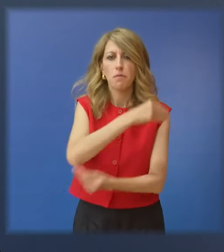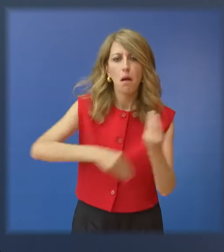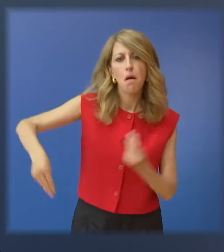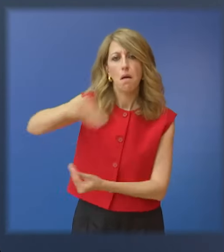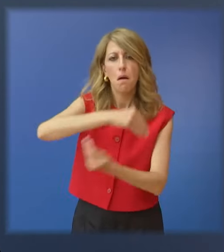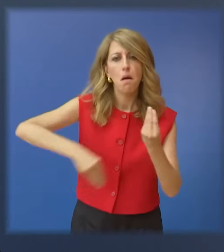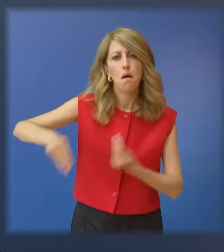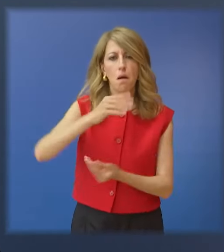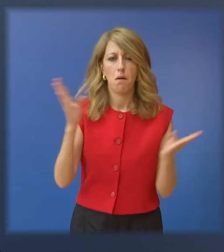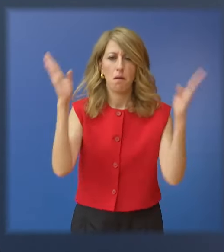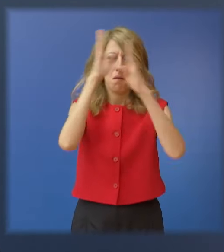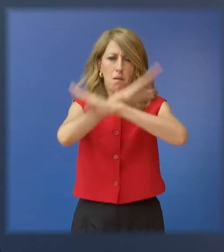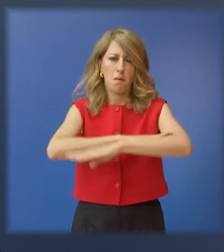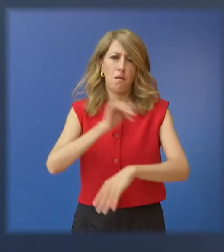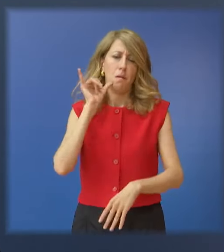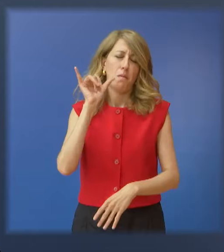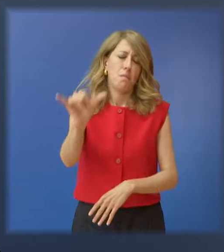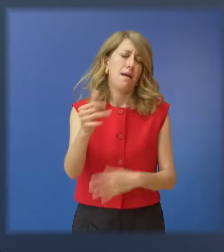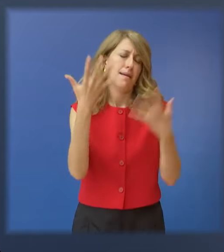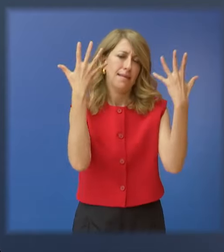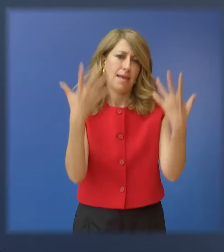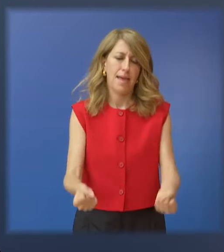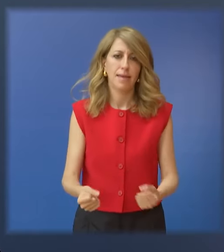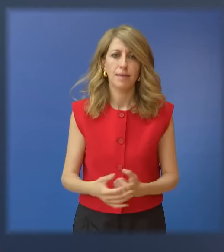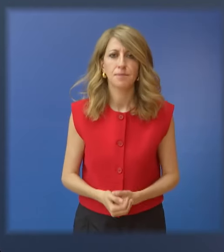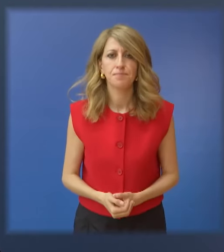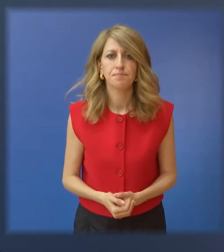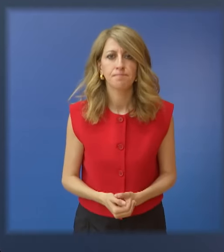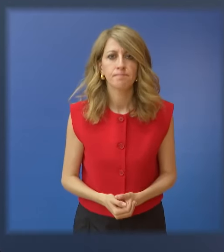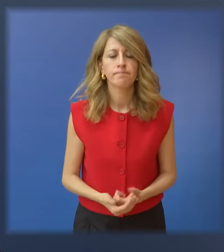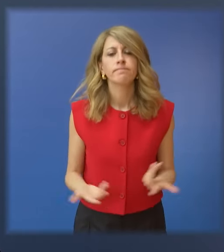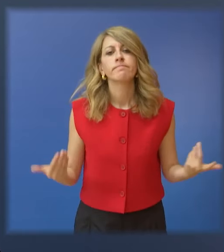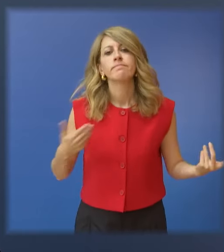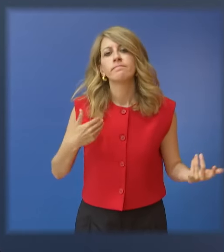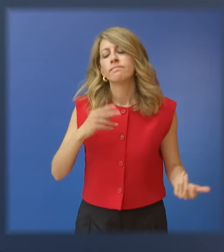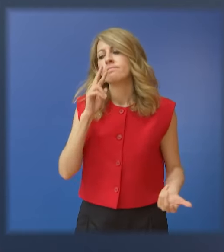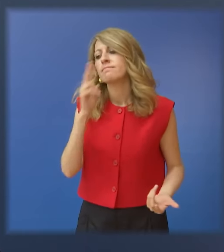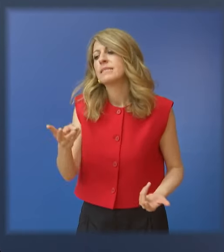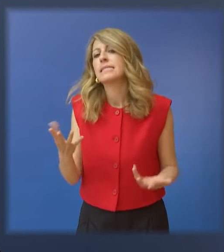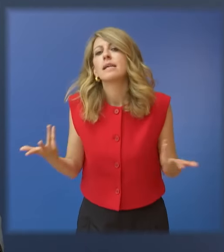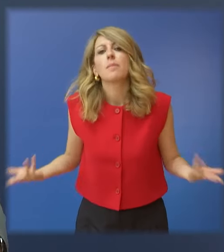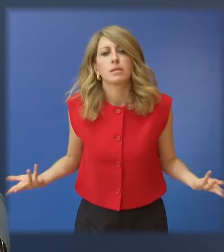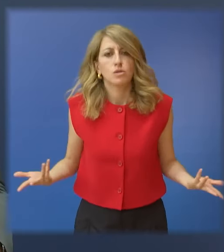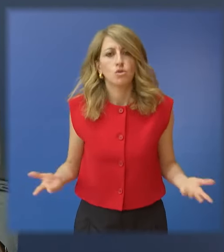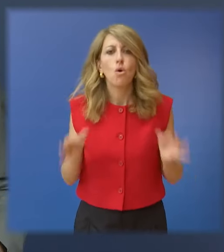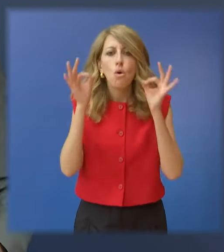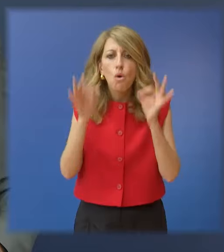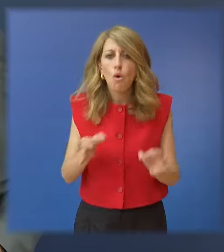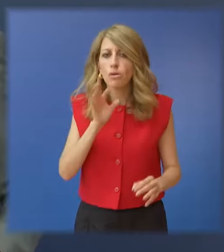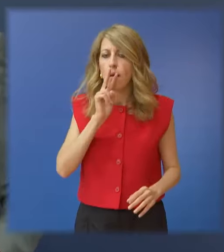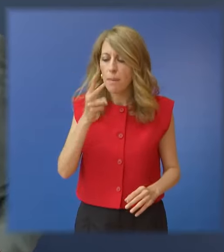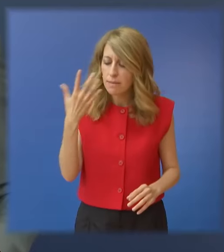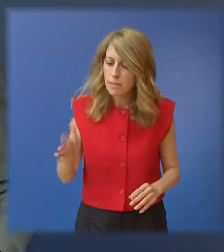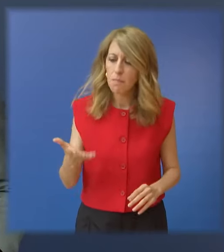σχολιάζετε ε με τον τρόπο που σχολιάσει και τις προηγούμενες ερωτήσεις σοβαρές καταγγελίες όταν